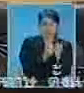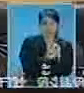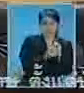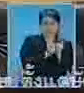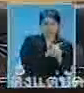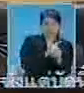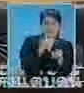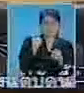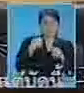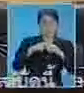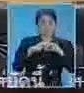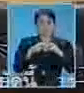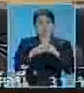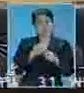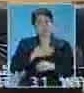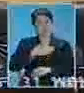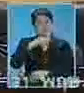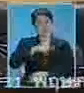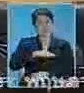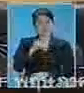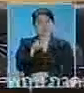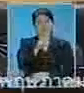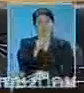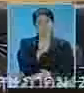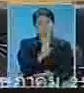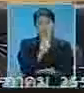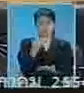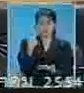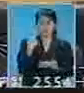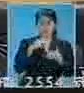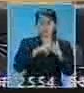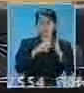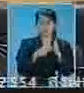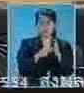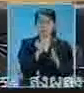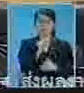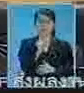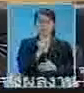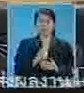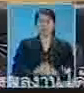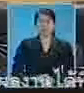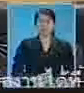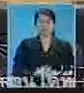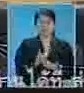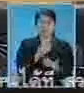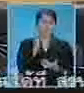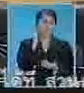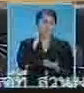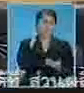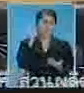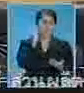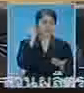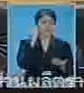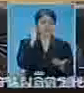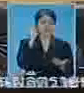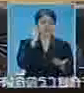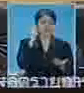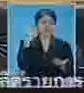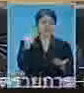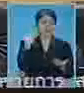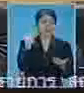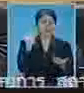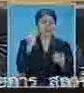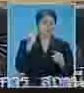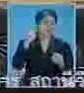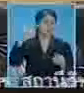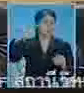าเนี่ยผมไม่แน่ใจว่าจริงๆท่านหมายความว่ายังไงแต่หลังจากฟังการอภิปรายของท่านไปสักพักนึงเนี่ยผมเข้า